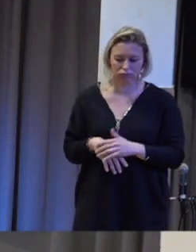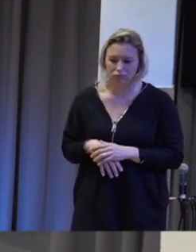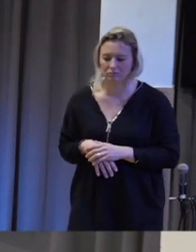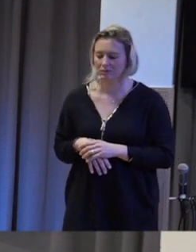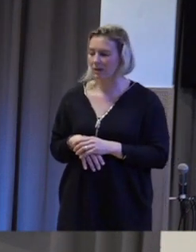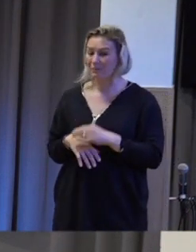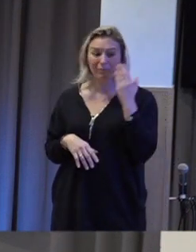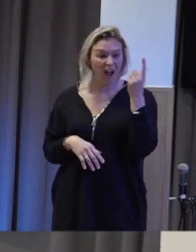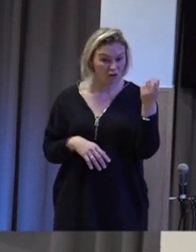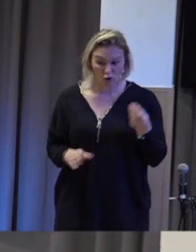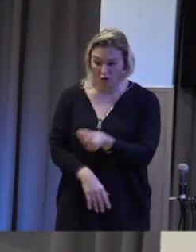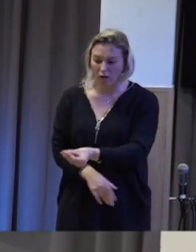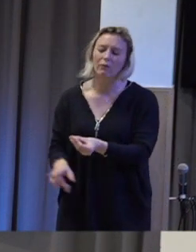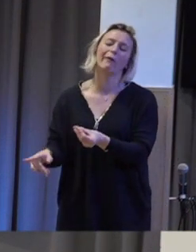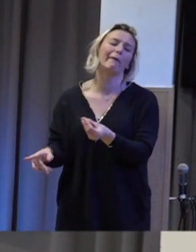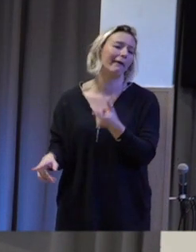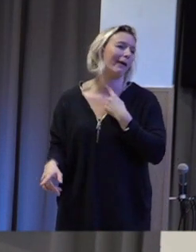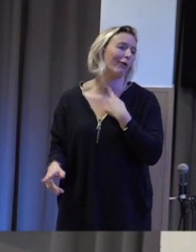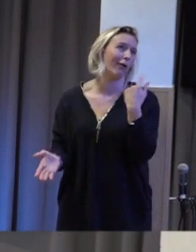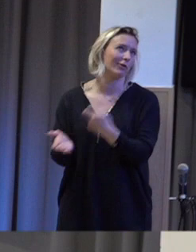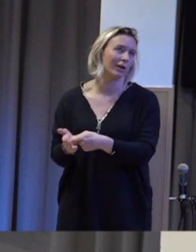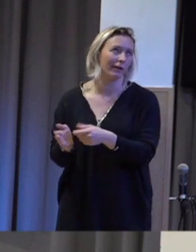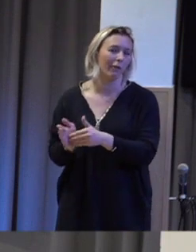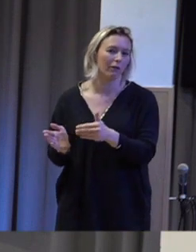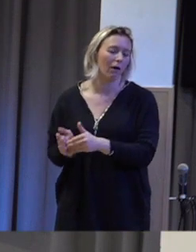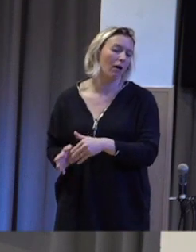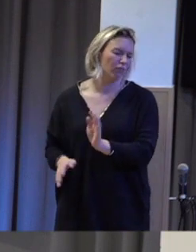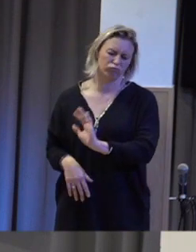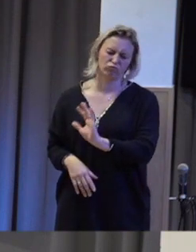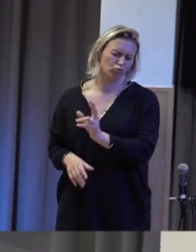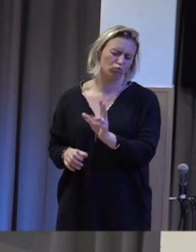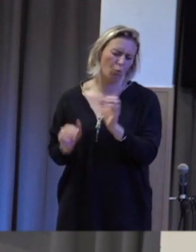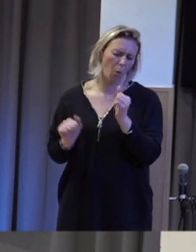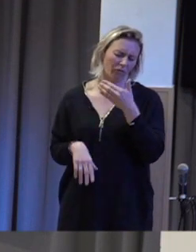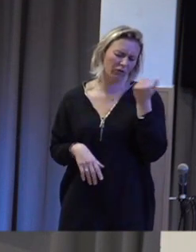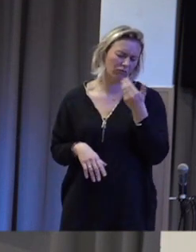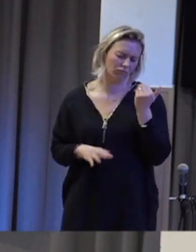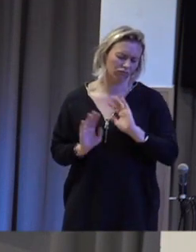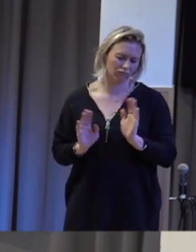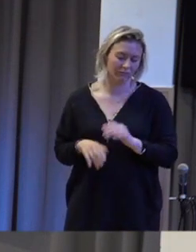encore de l'argent, qu'est-ce qu'il va faire? Il va aller encore s'acheter de l'alcool. Ce n'est pas une bonne chose. Mais on trouve toujours des prétextes.